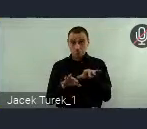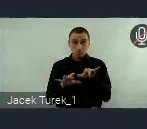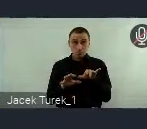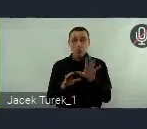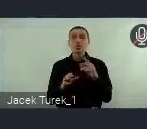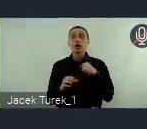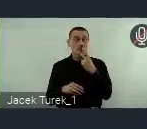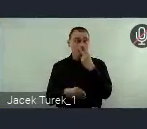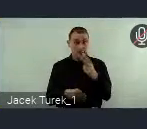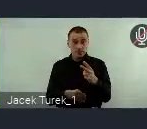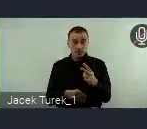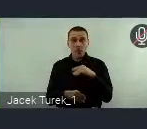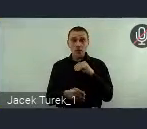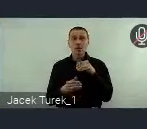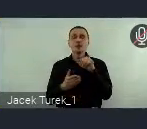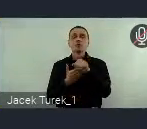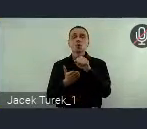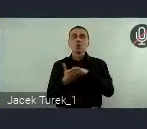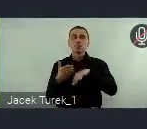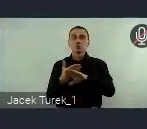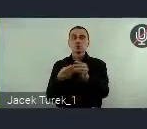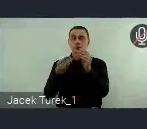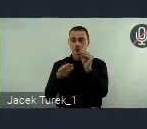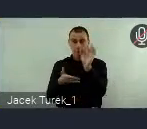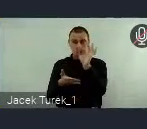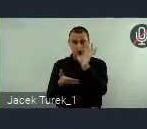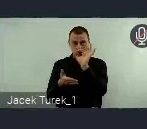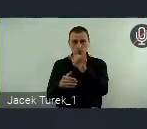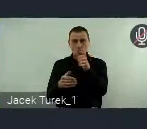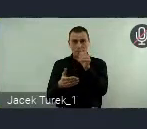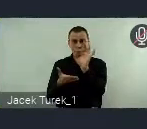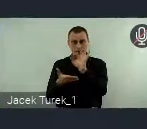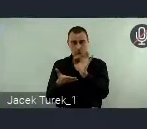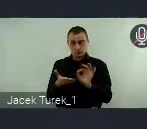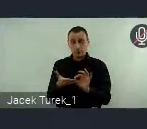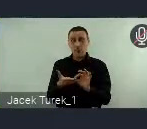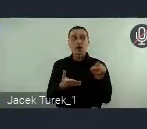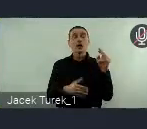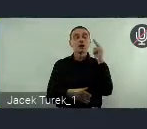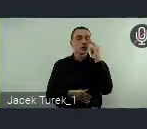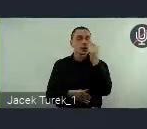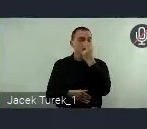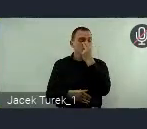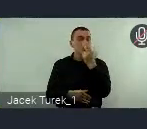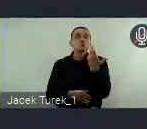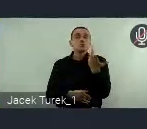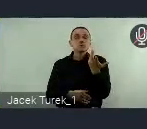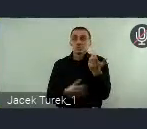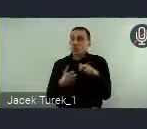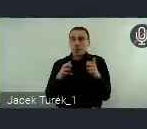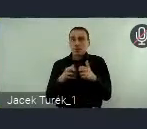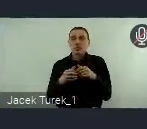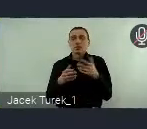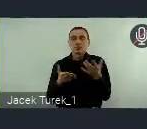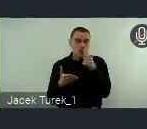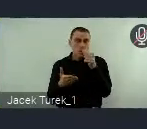wierzącą bo swojego wydrukuję i wypełnię długopisem bo do tego został stworzony Natomiast osoba która nie widzi nie ma takiej możliwości nie